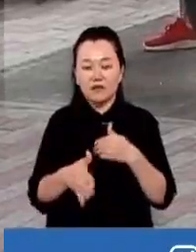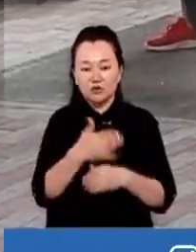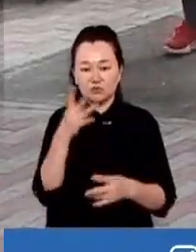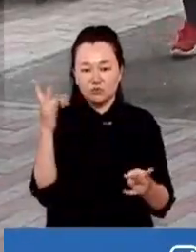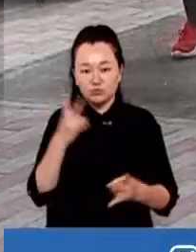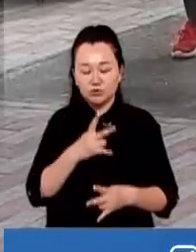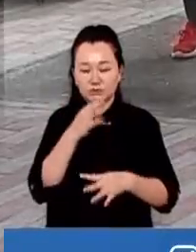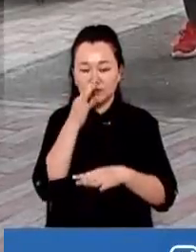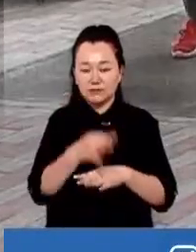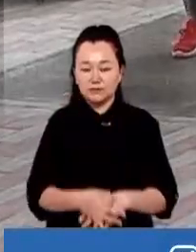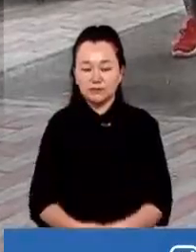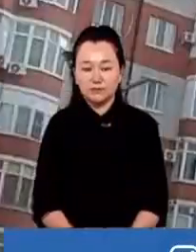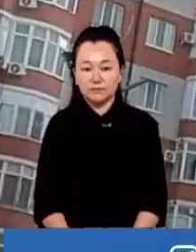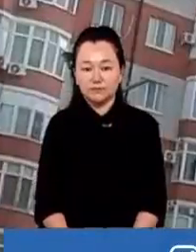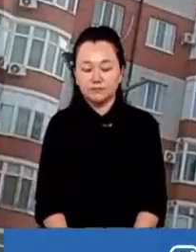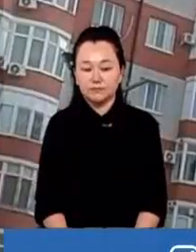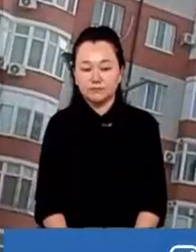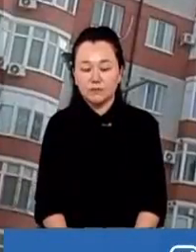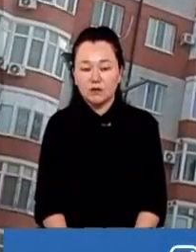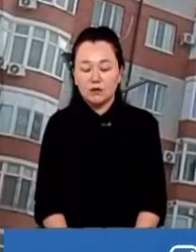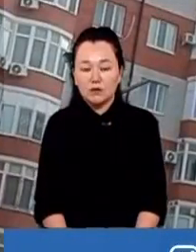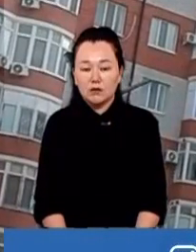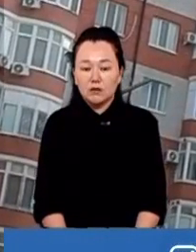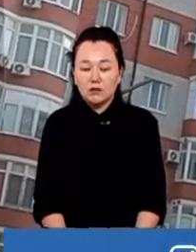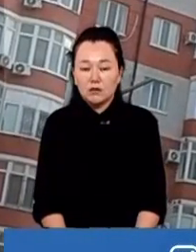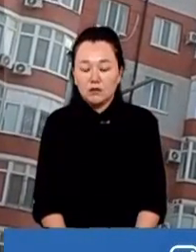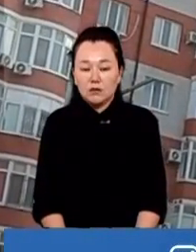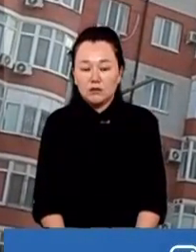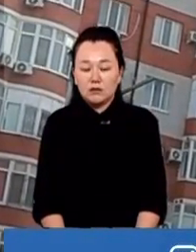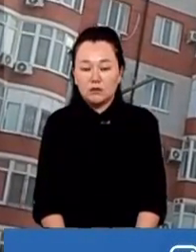деп отыр. Жұлдыз Тілеухан, Фархат Тәжібаев, Информбюро, Атырау облысынан.